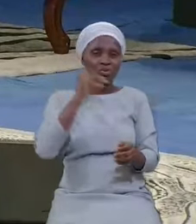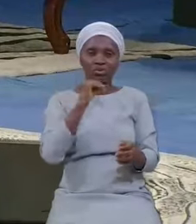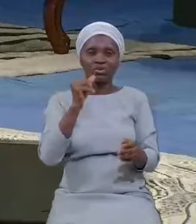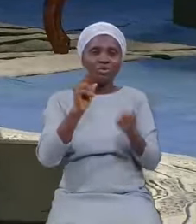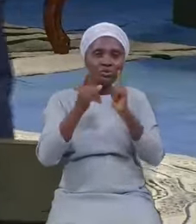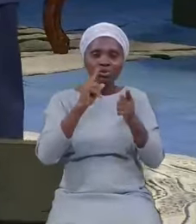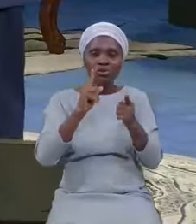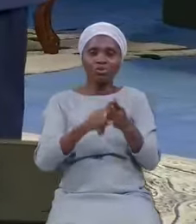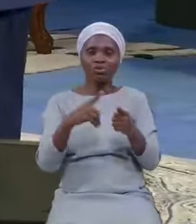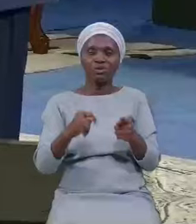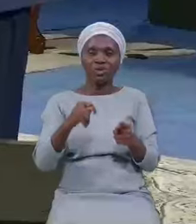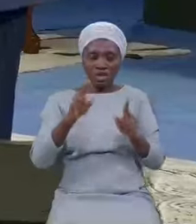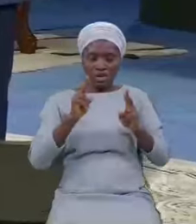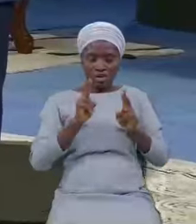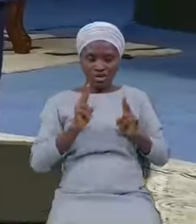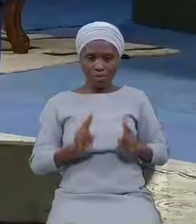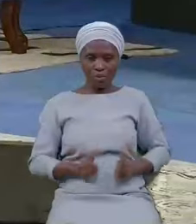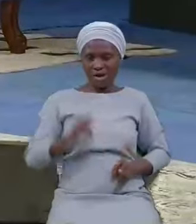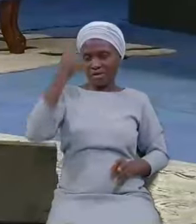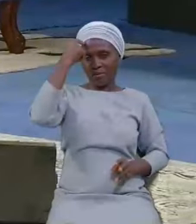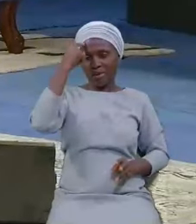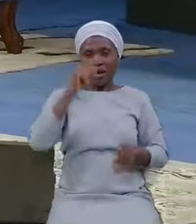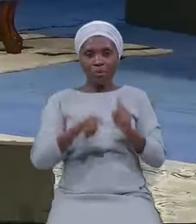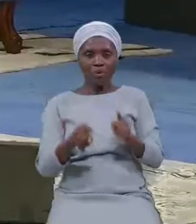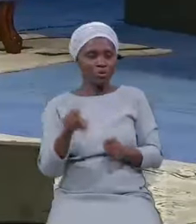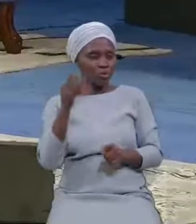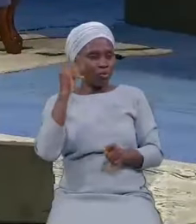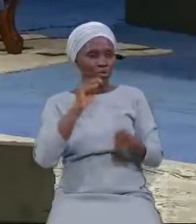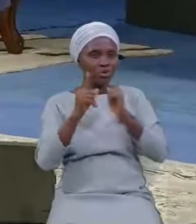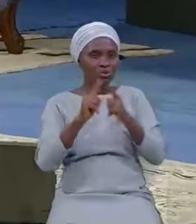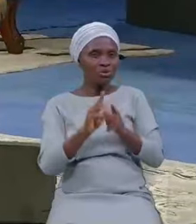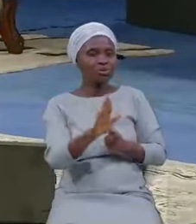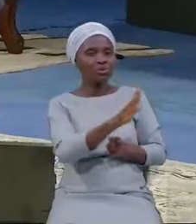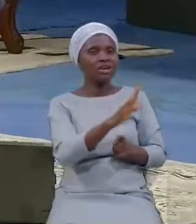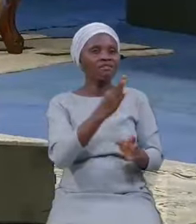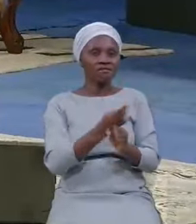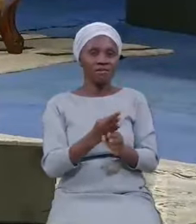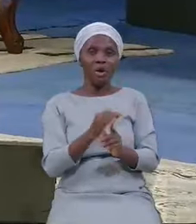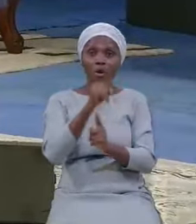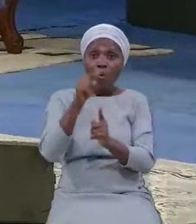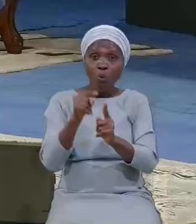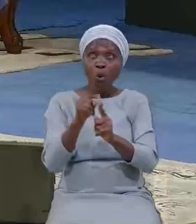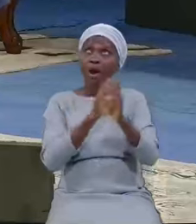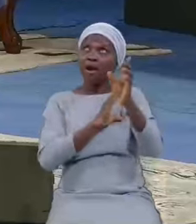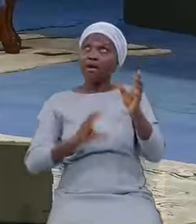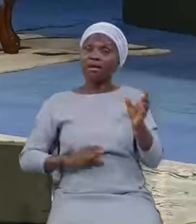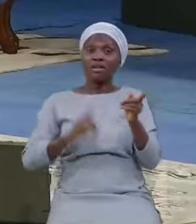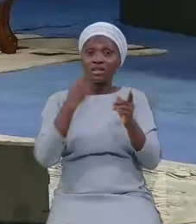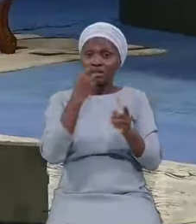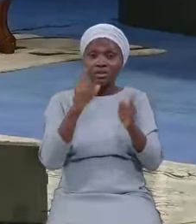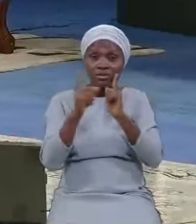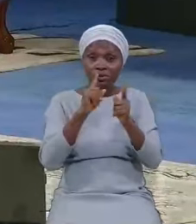Vous voyez, lorsque Christ parle et tu mets ça dans la boîte du raisonnement, tu ne le feras